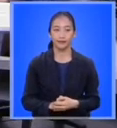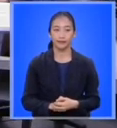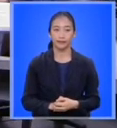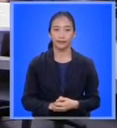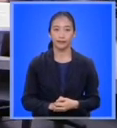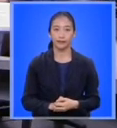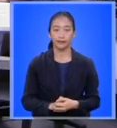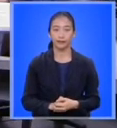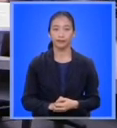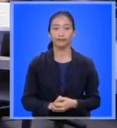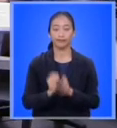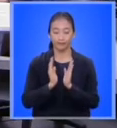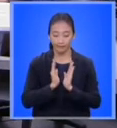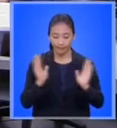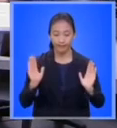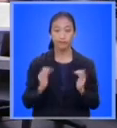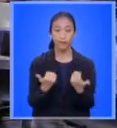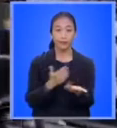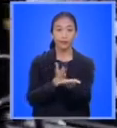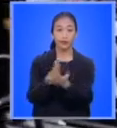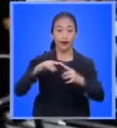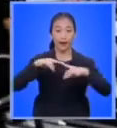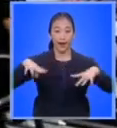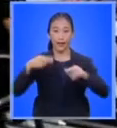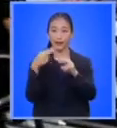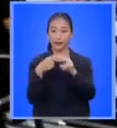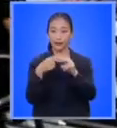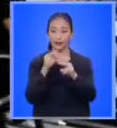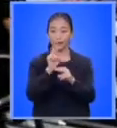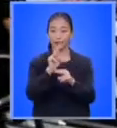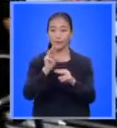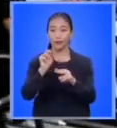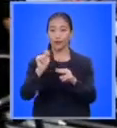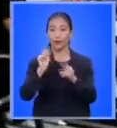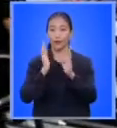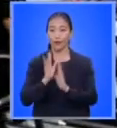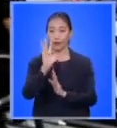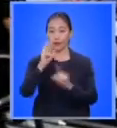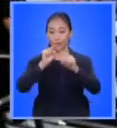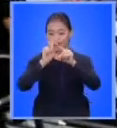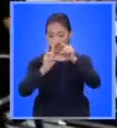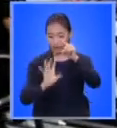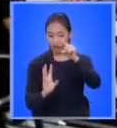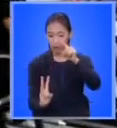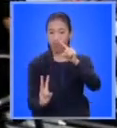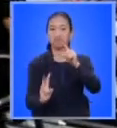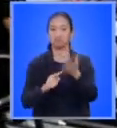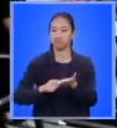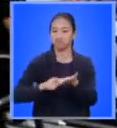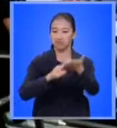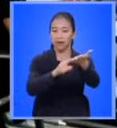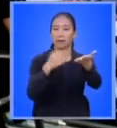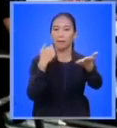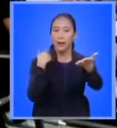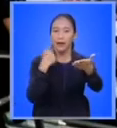เชิญเลยครับ ขอบคุณครับโดยฝ่ายค้านได้ยื่นรายชื่อ6รัฐมนตรีในการซักฟอกนะครับโดยปรากฏชื่อของ3ปทั้งพล